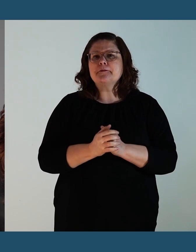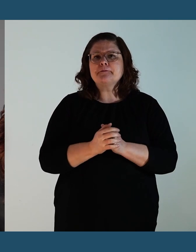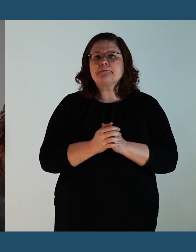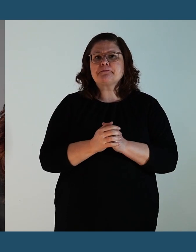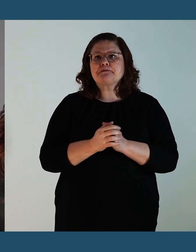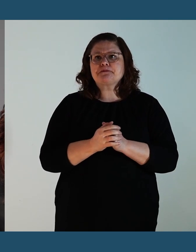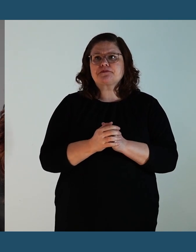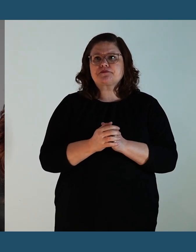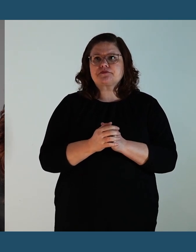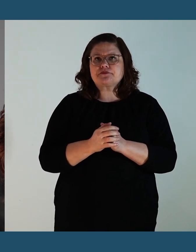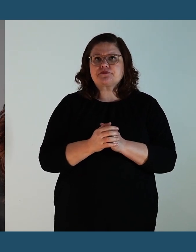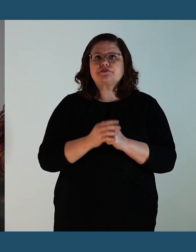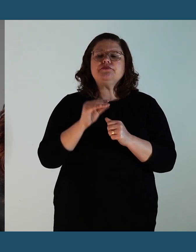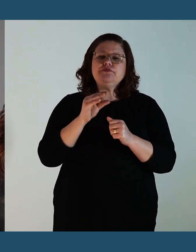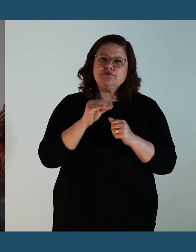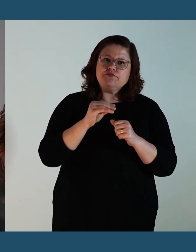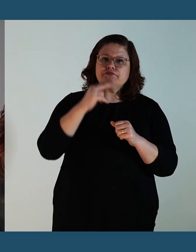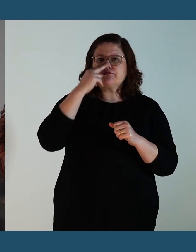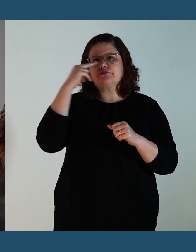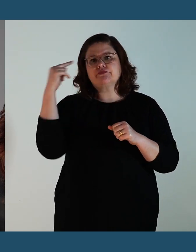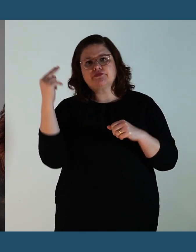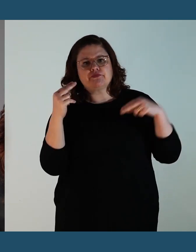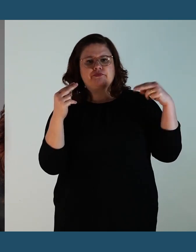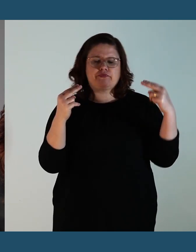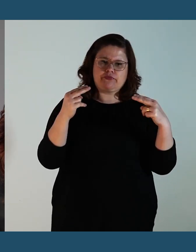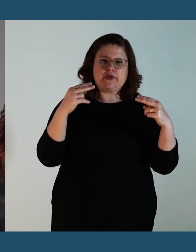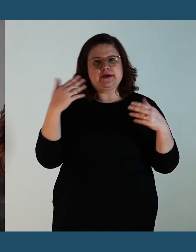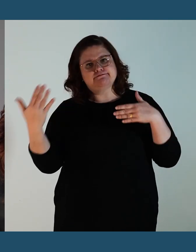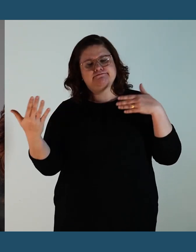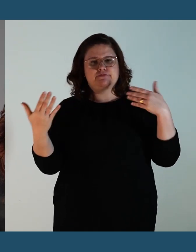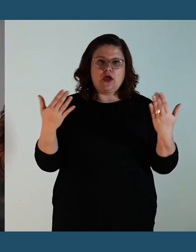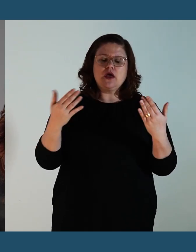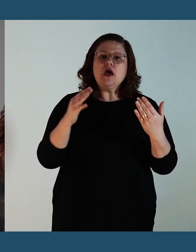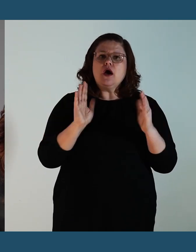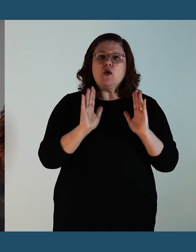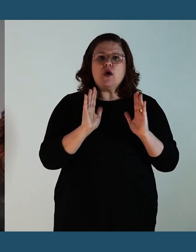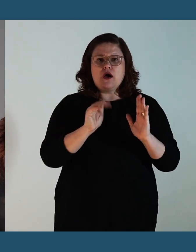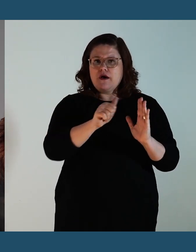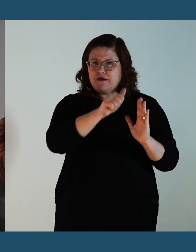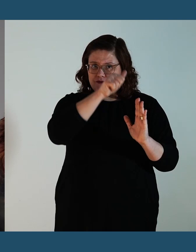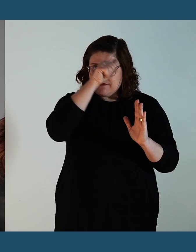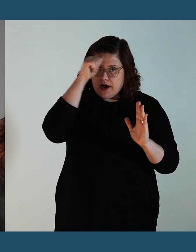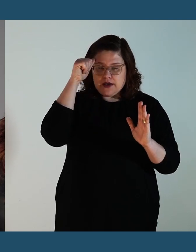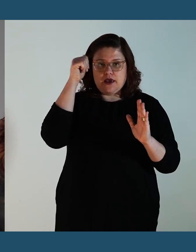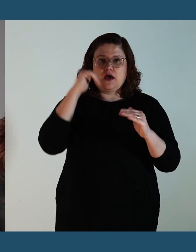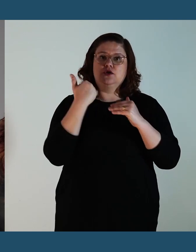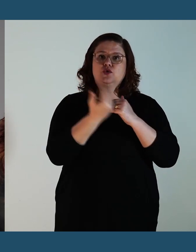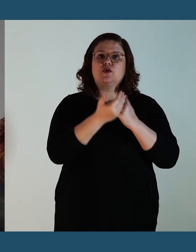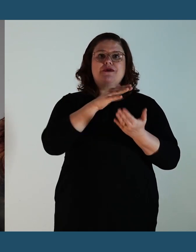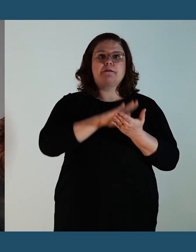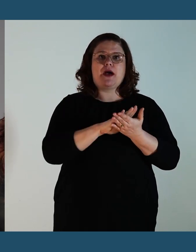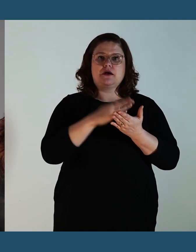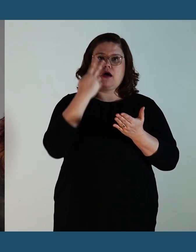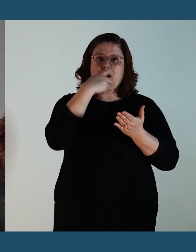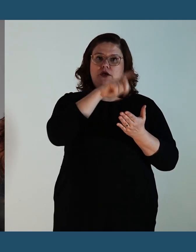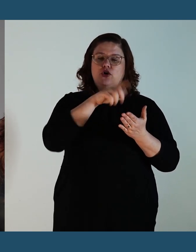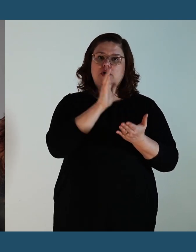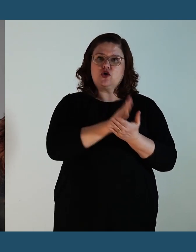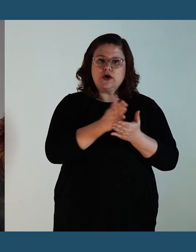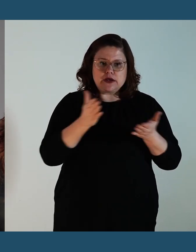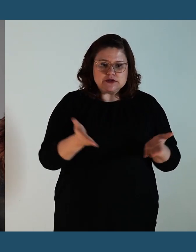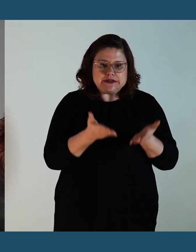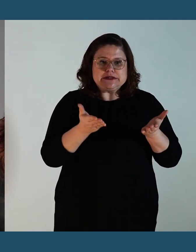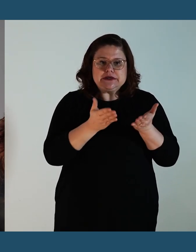Joo, tässä on niin kuin tavallaan kolikon kaksi puolta. On ihan äärimmäisen vaikea ollut edistää turvapaikanhakijaiden oikeuksia myös